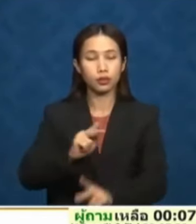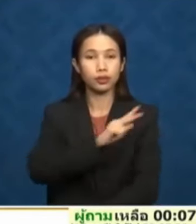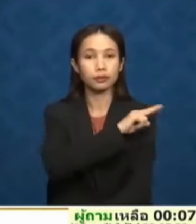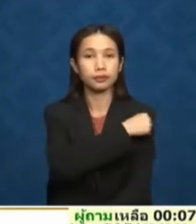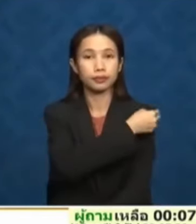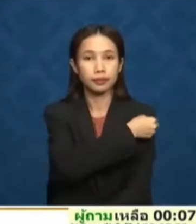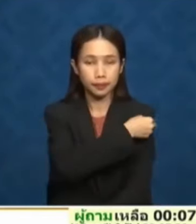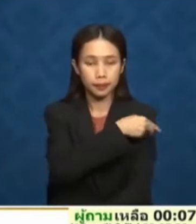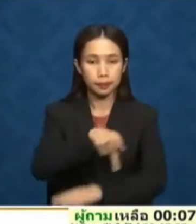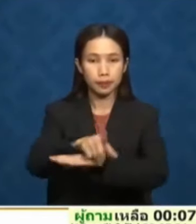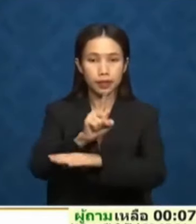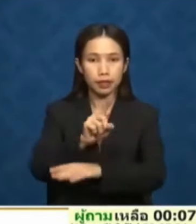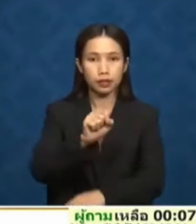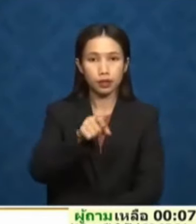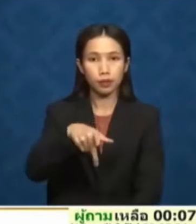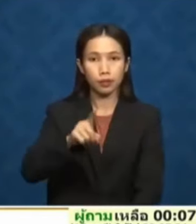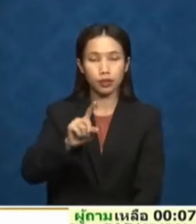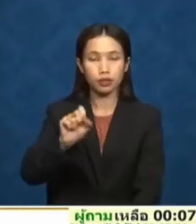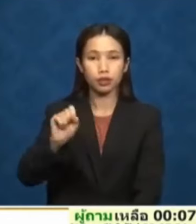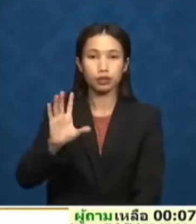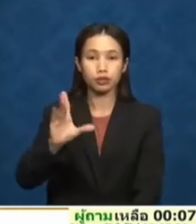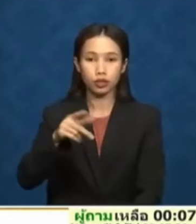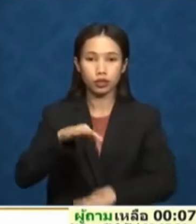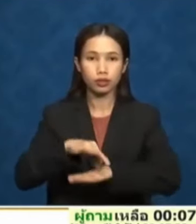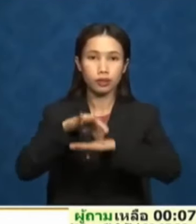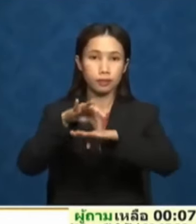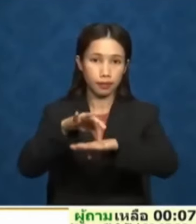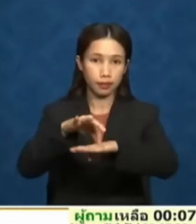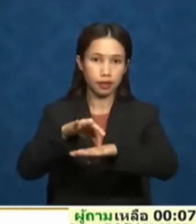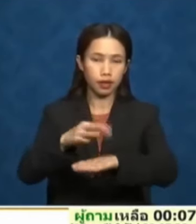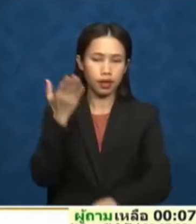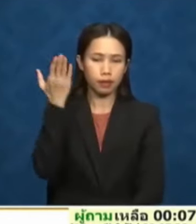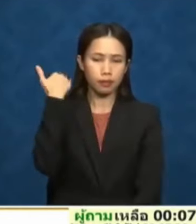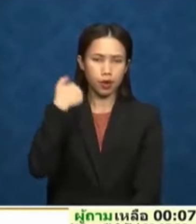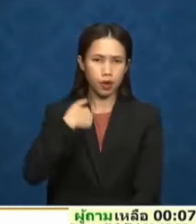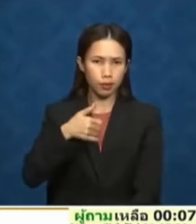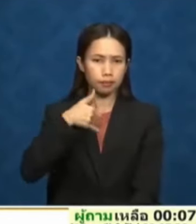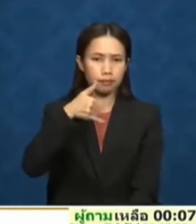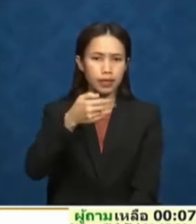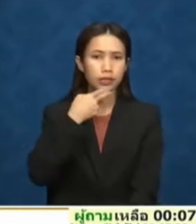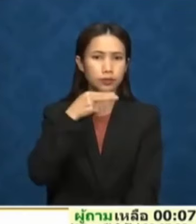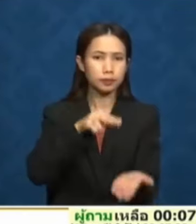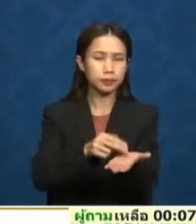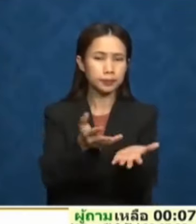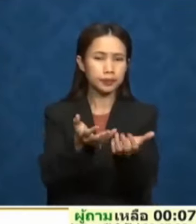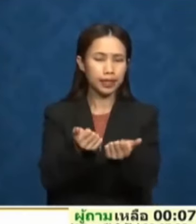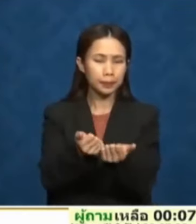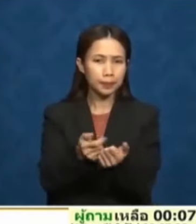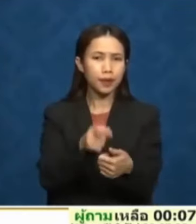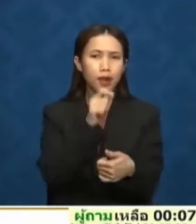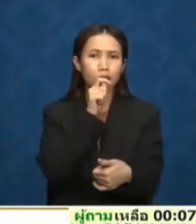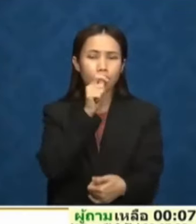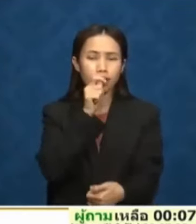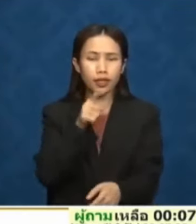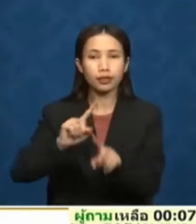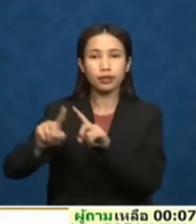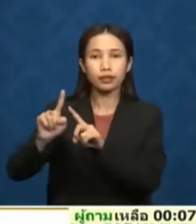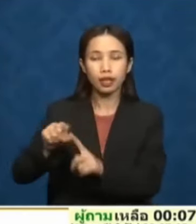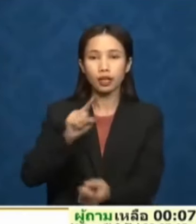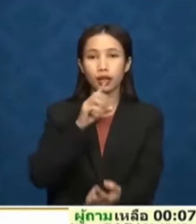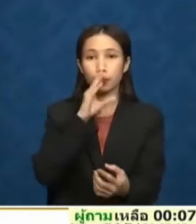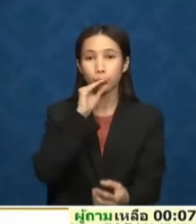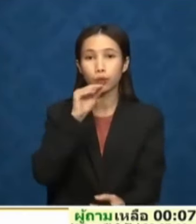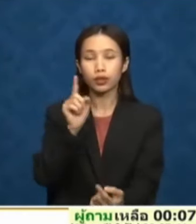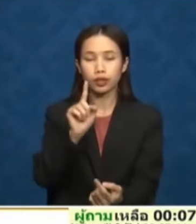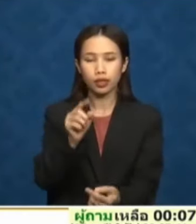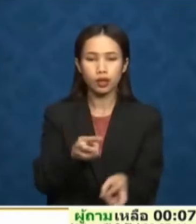สปสชโดยตำแหน่งค่ะและตนเองก็เคยไปรับหนังสือร้องเรียนด้วยตัวเองมาพร้อมกับคำพูดที่ว่า